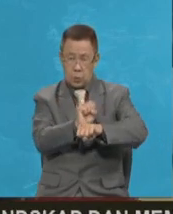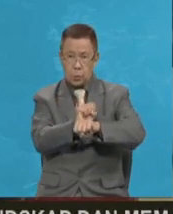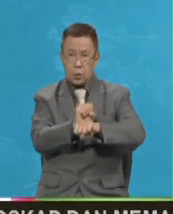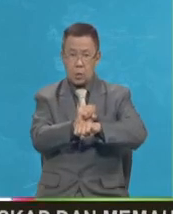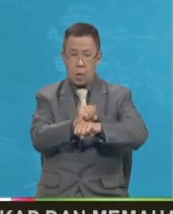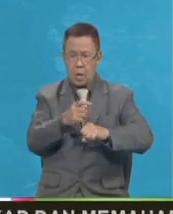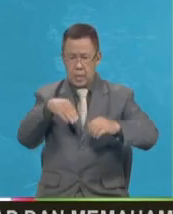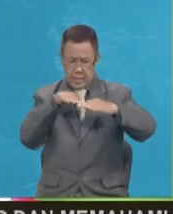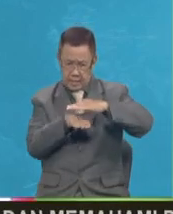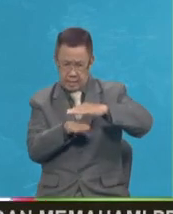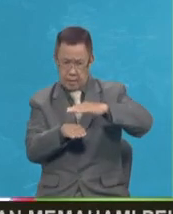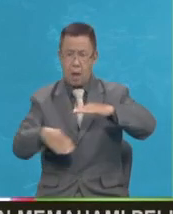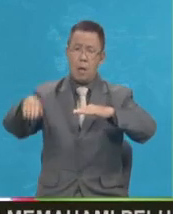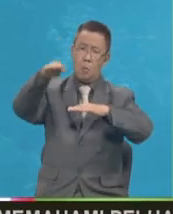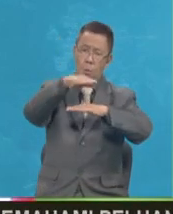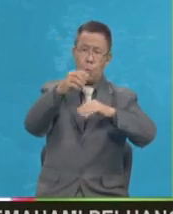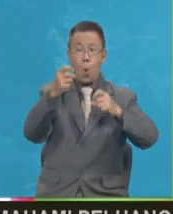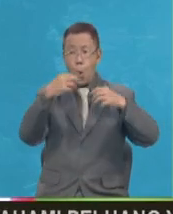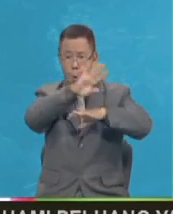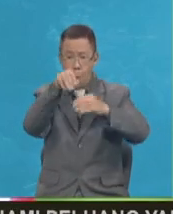Dead live in embryonic